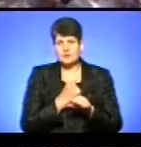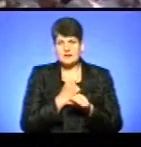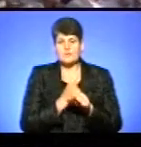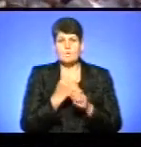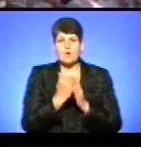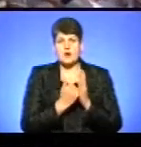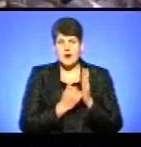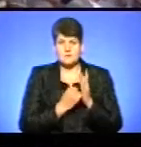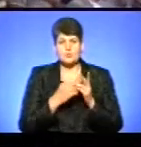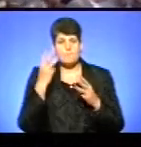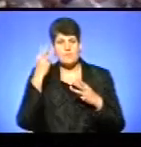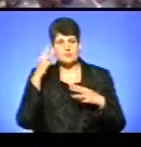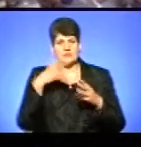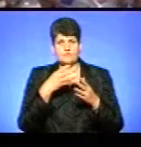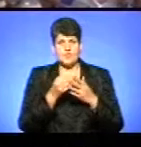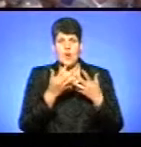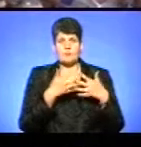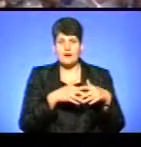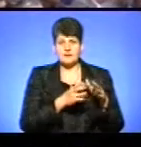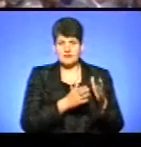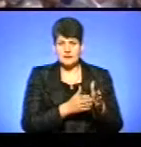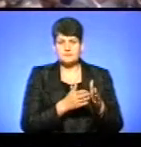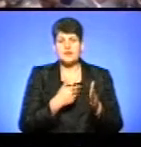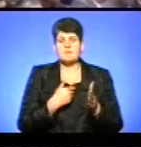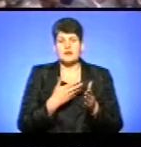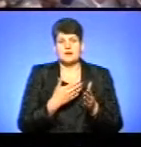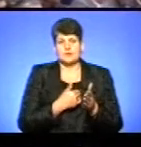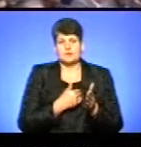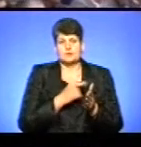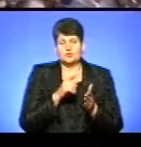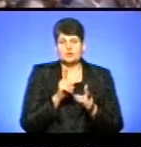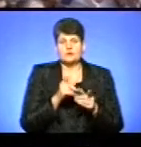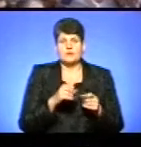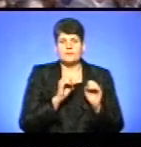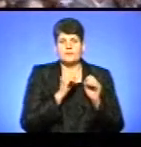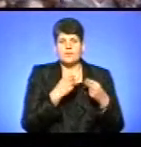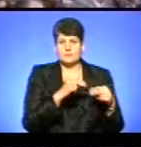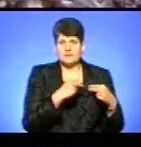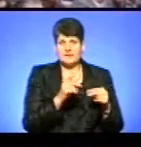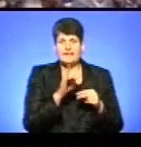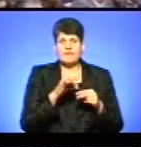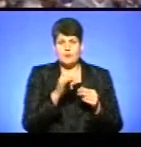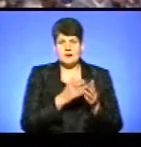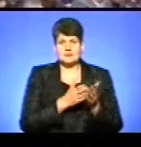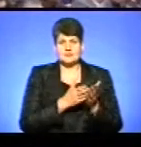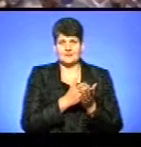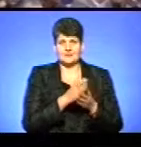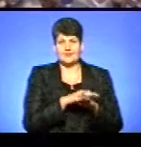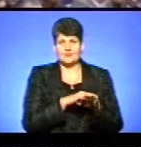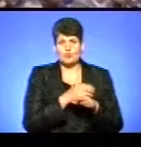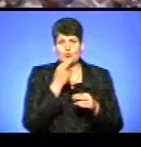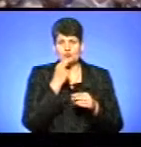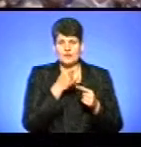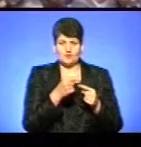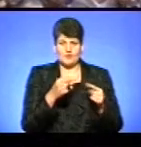те, щоб модернізувати свої обладнання, тому що ми прихильники того, щоб поставляти на європейський ринок вже продукти харчування, які можуть